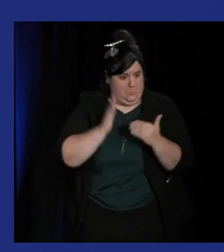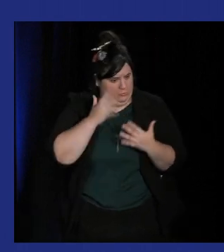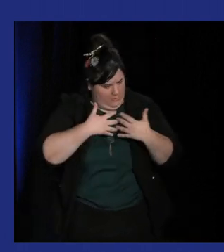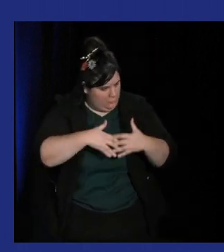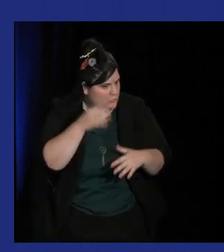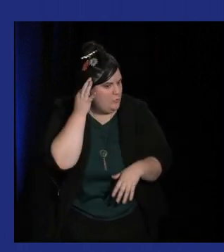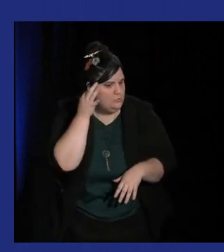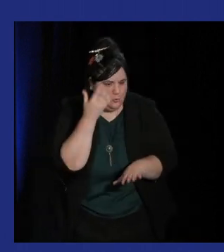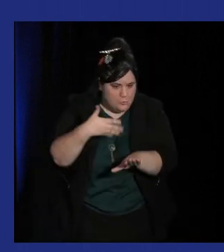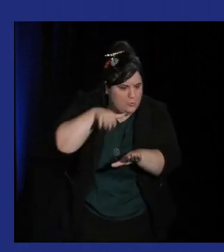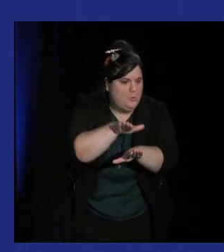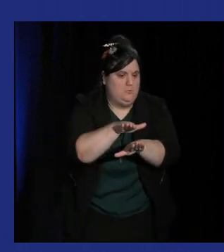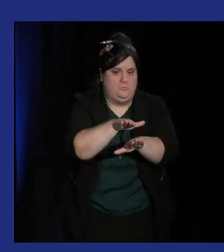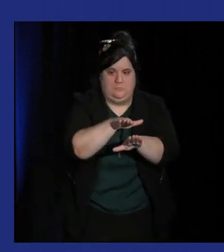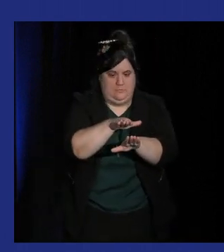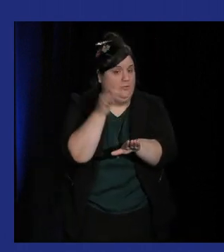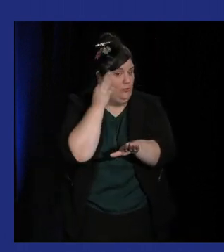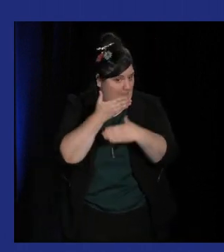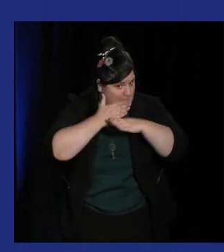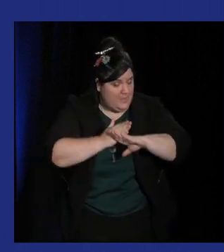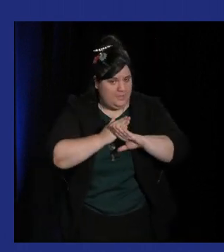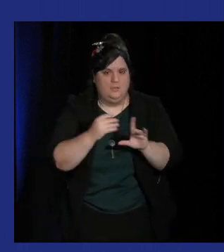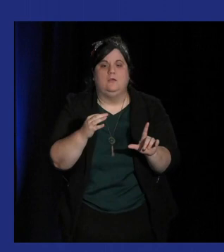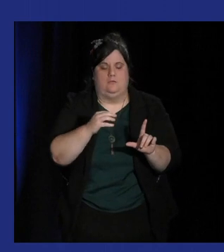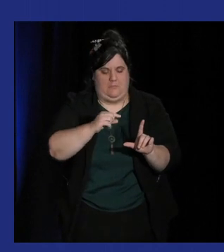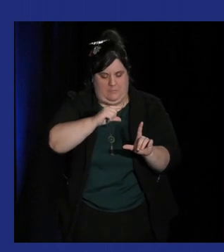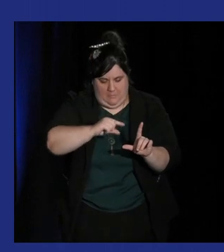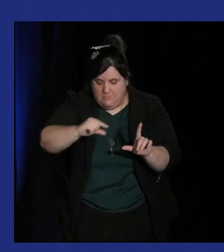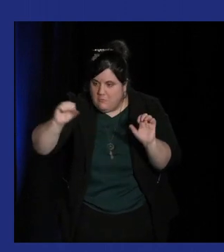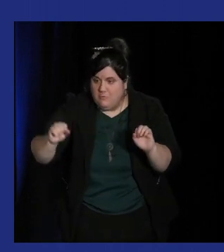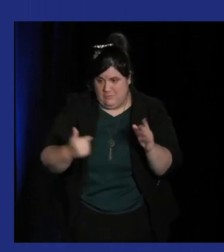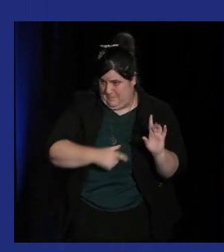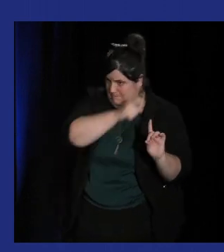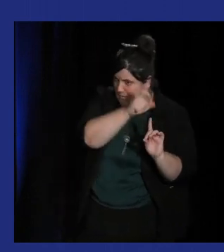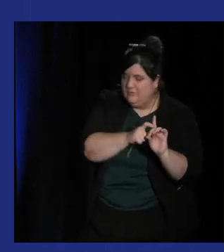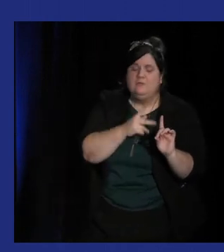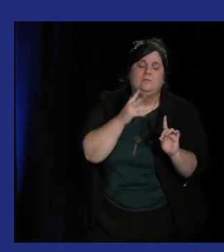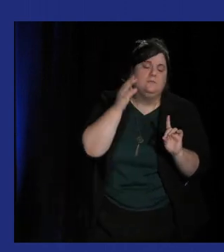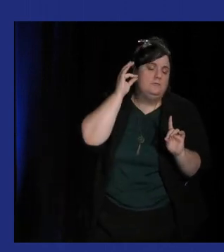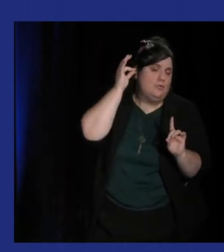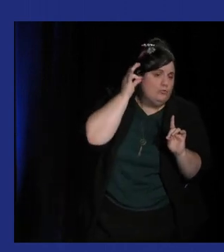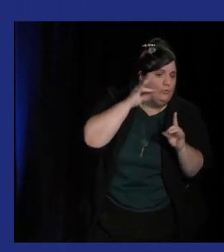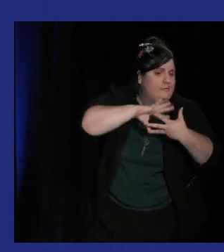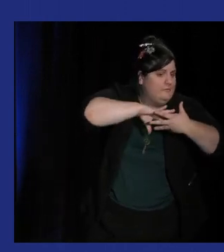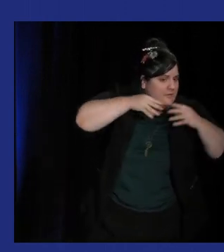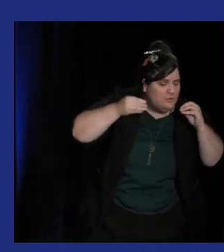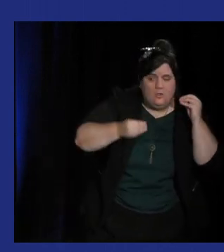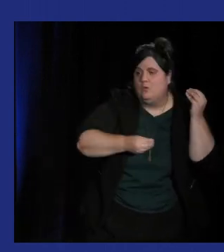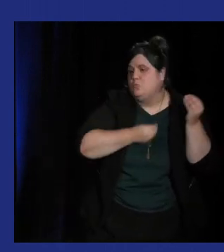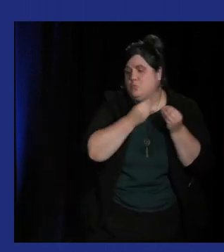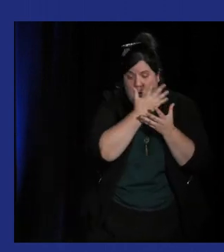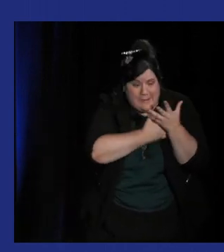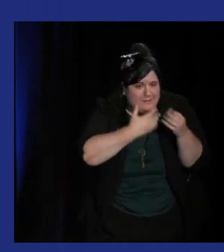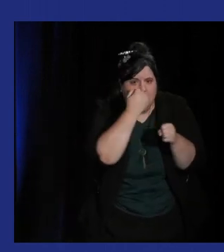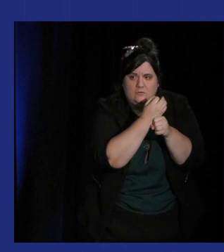soit là le plus tôt possible lesigner les créateurs de contenu peuvent commencer à faire les sons en parallèle mais il faut quand même qu'ils aient les bases